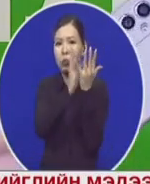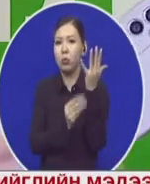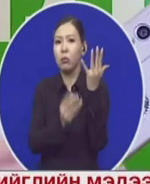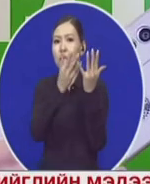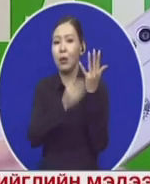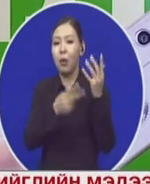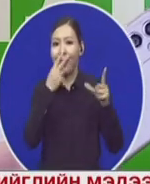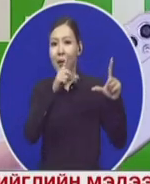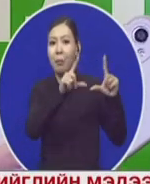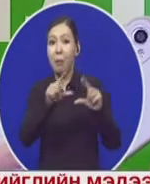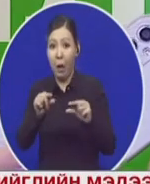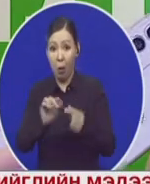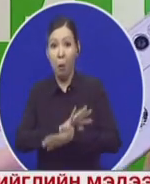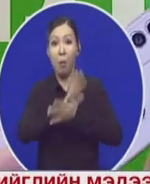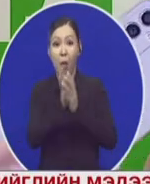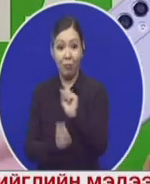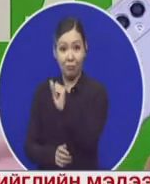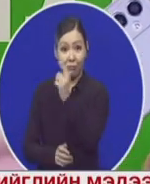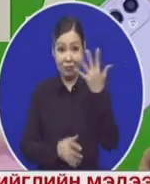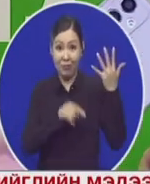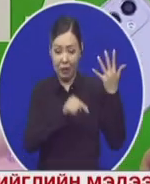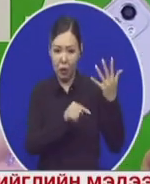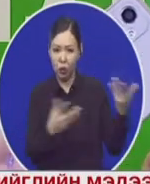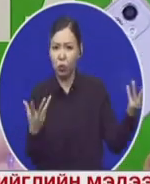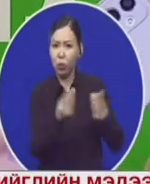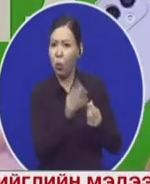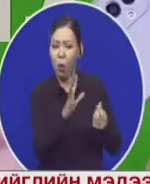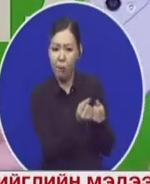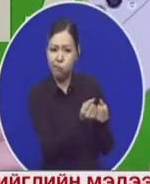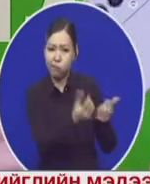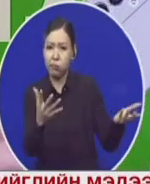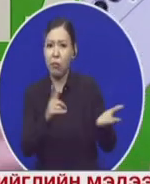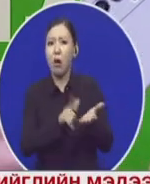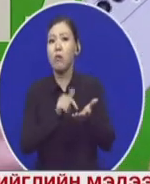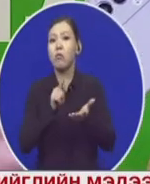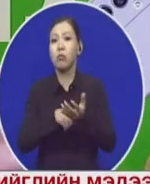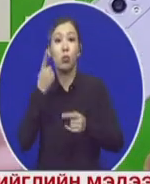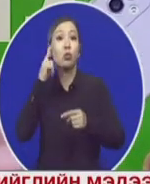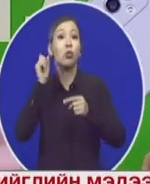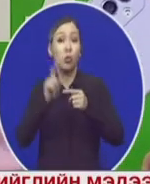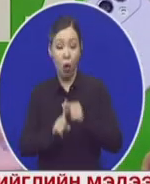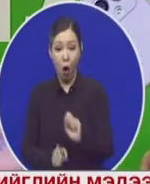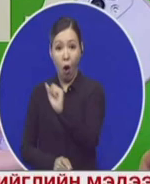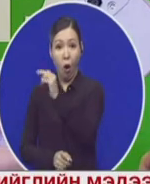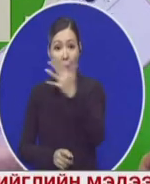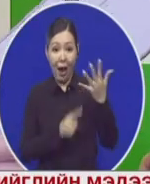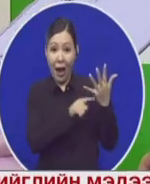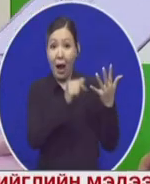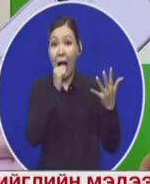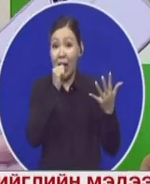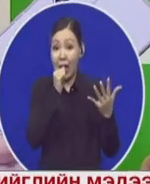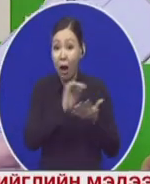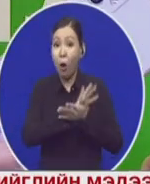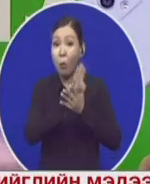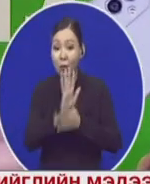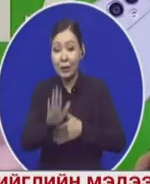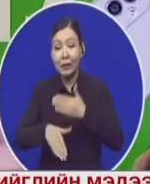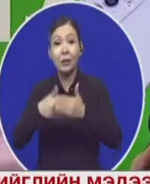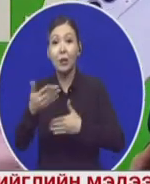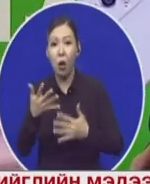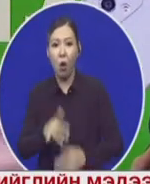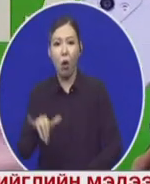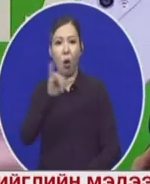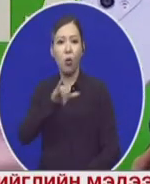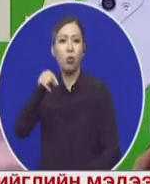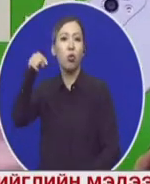шүү дээ. Хонх уу юу хас тухай болгох явахгүй. Тэгэхээр ойгоо хамгаалж авч үлдчихэж байгаа хэлбэрээр цааталт нь олон улсын карбон маркет уу олон улсын зах зээл